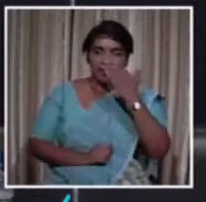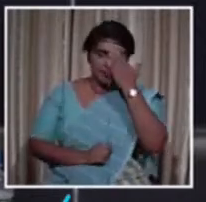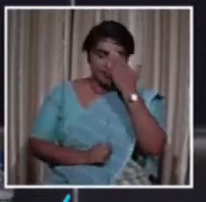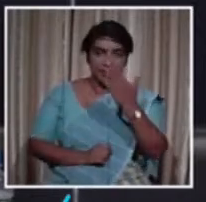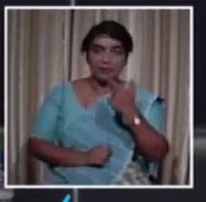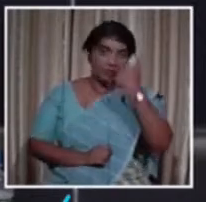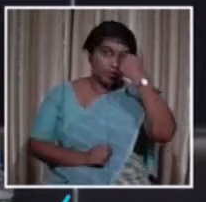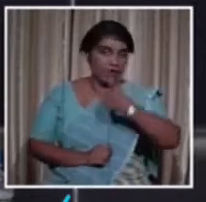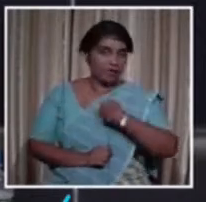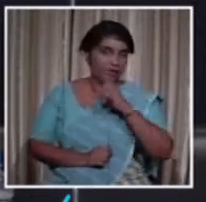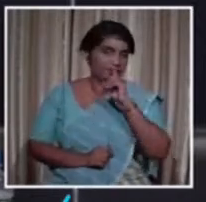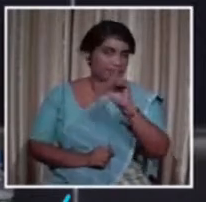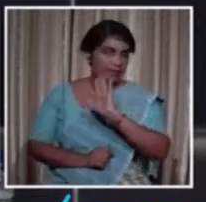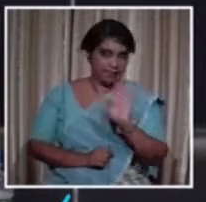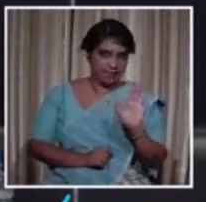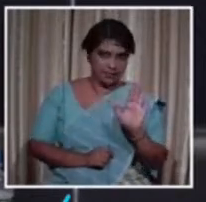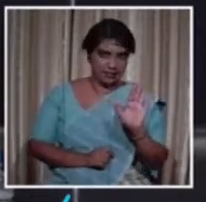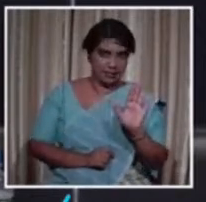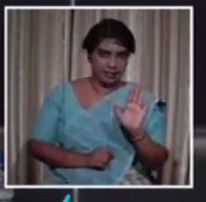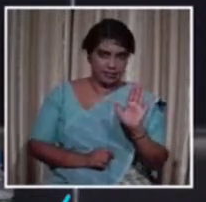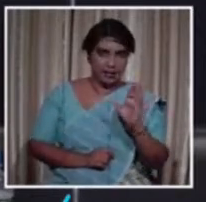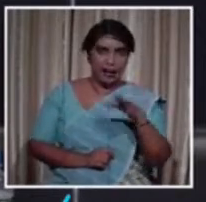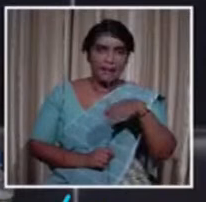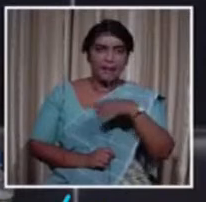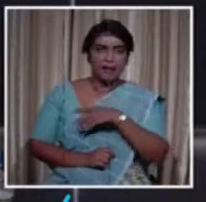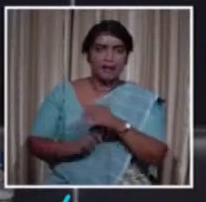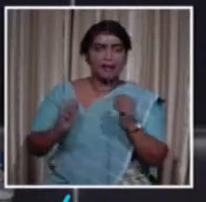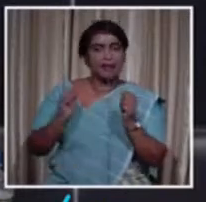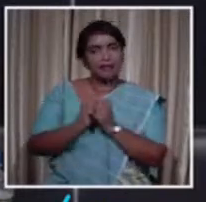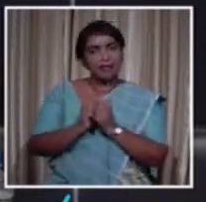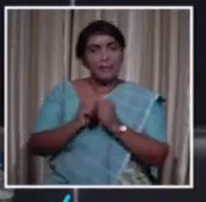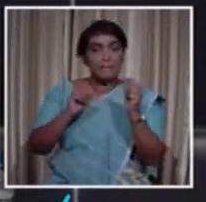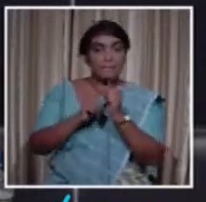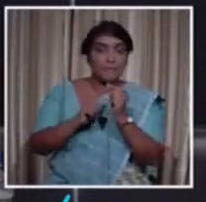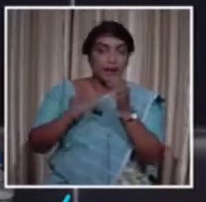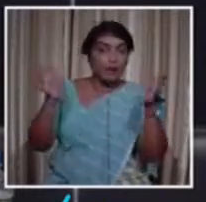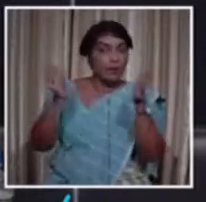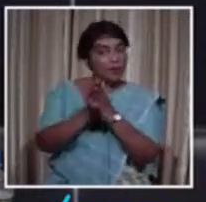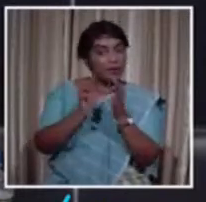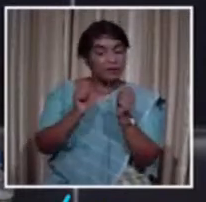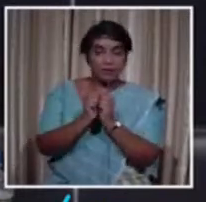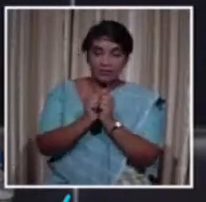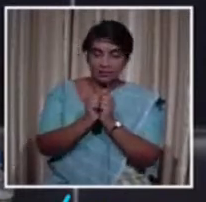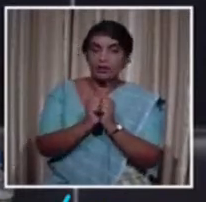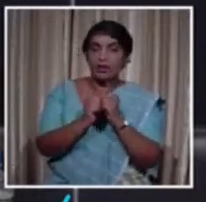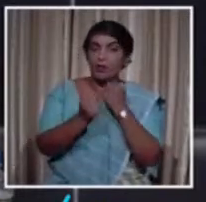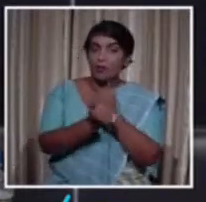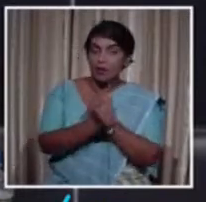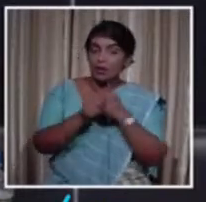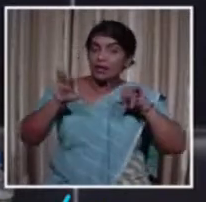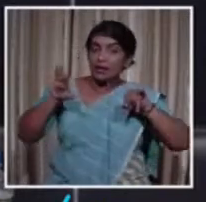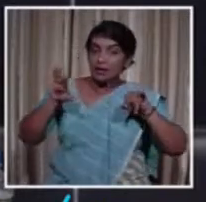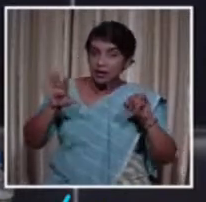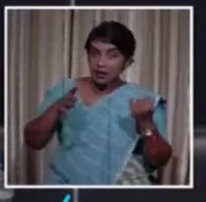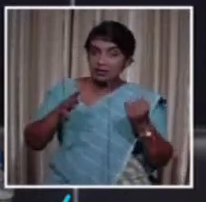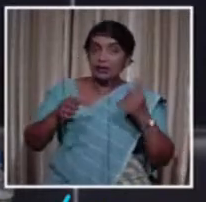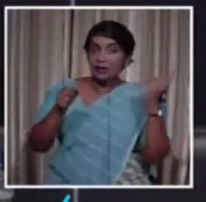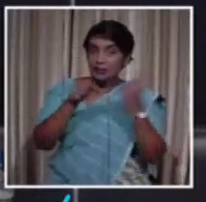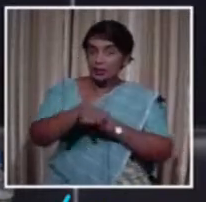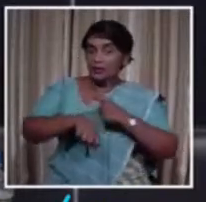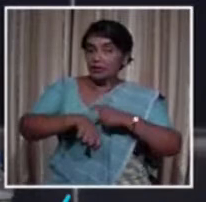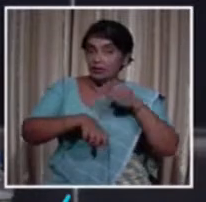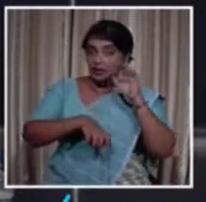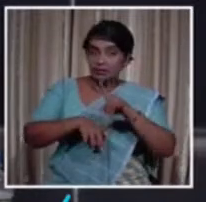මට ඒක කියන්න යන්න එපා පිළියන් එක කරපු වැඩ කටයුතුත් අර මේ පොලිසිය 600 මැඩුවේ අවස්ථාවේදී